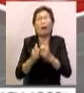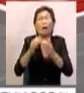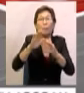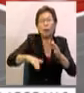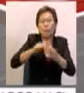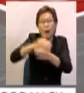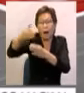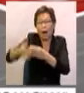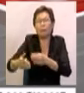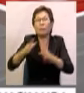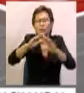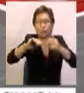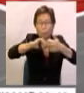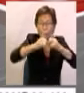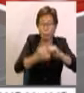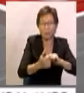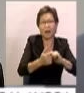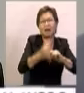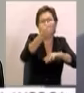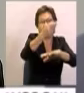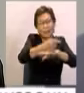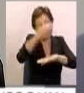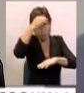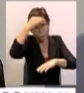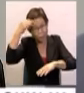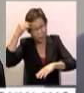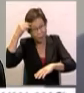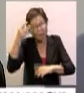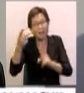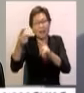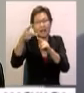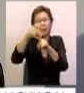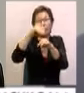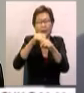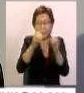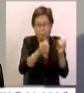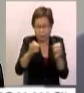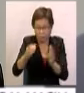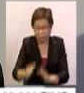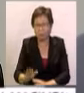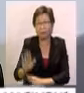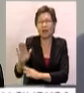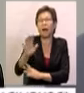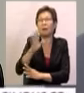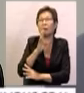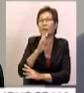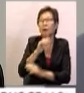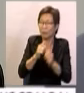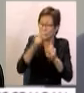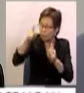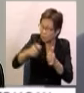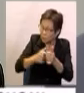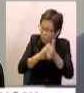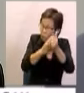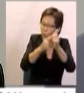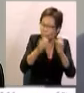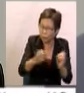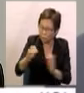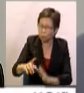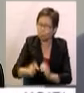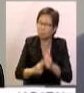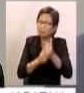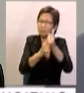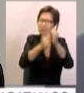Sri Mahamariaman. Dan kepada penganjur, Tan Sri Muhyiddin menegaskan mereka tertakluk kepada peraturan yang ditetapkan.